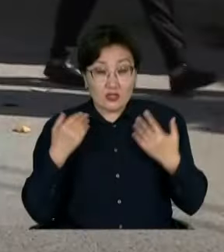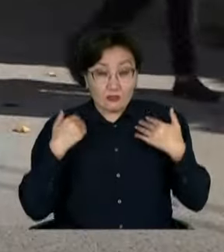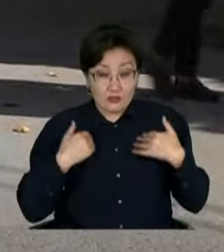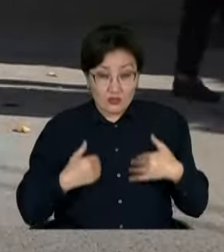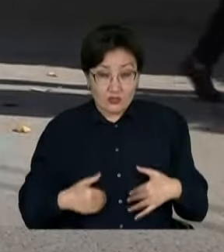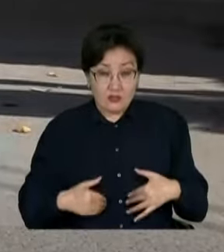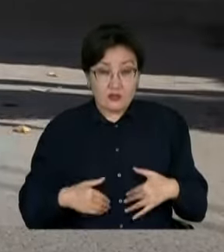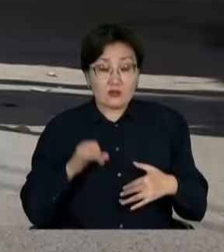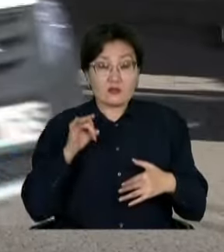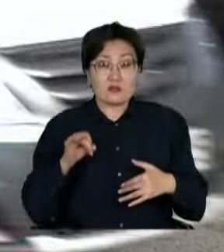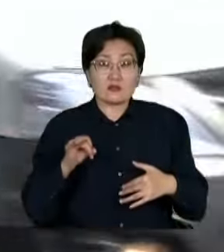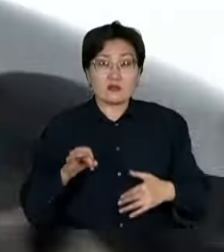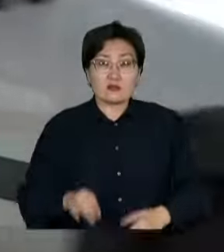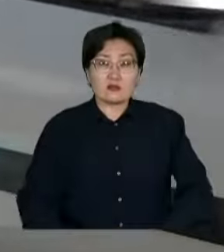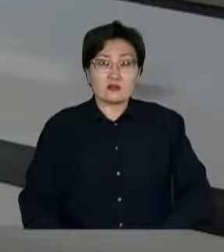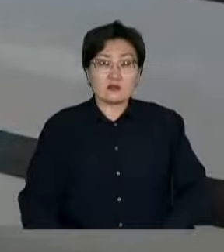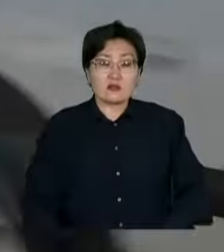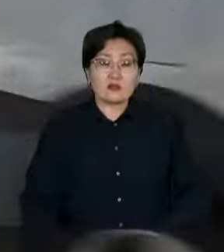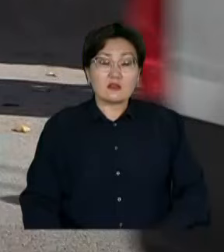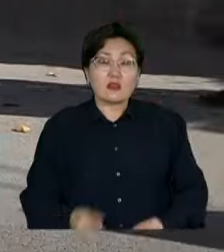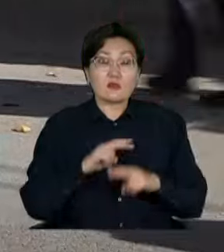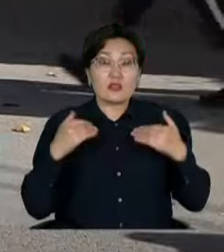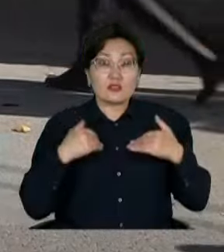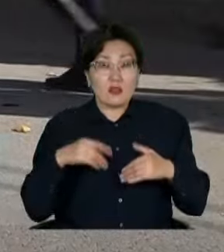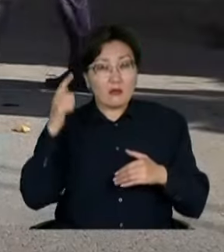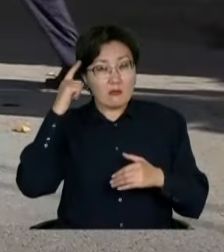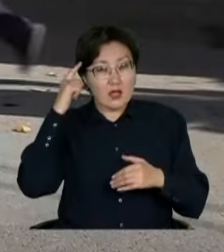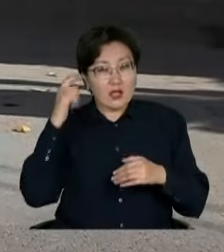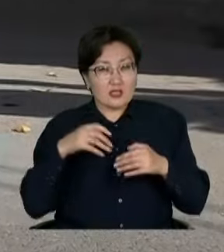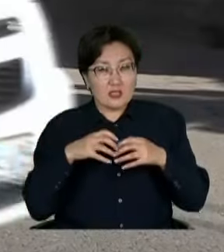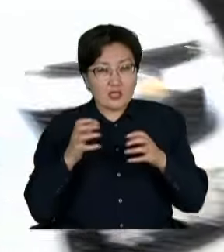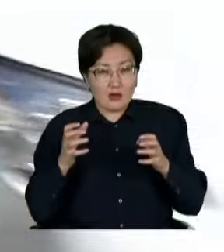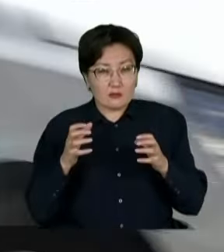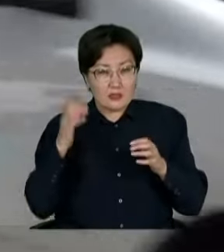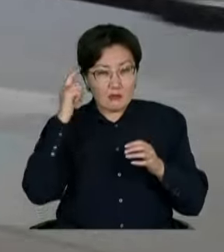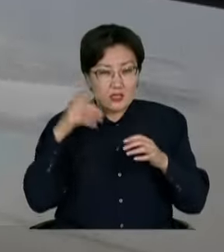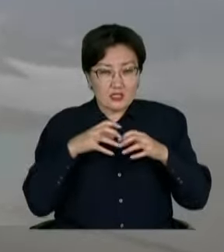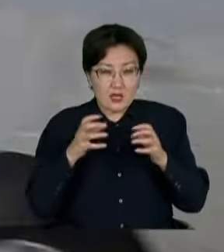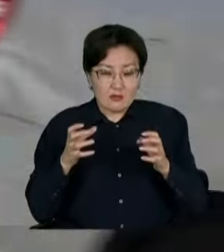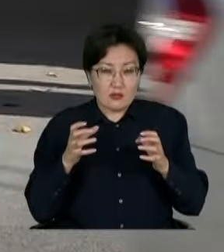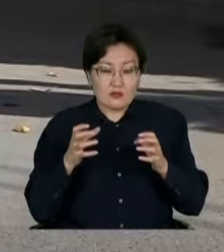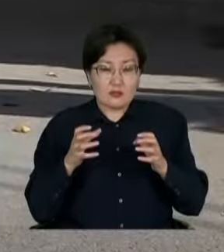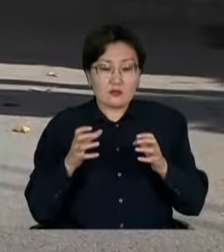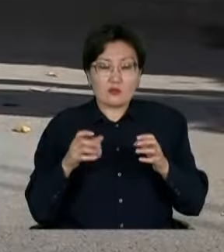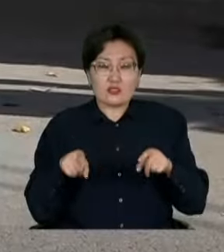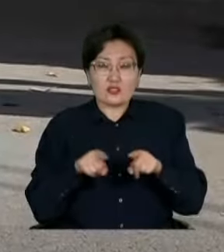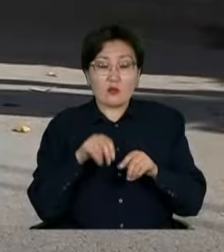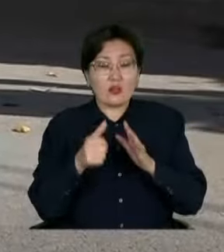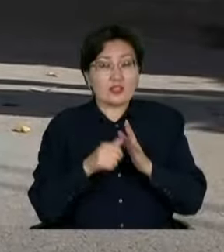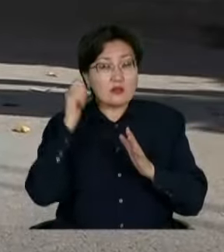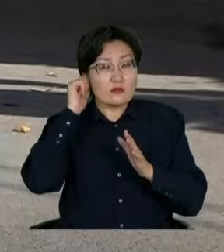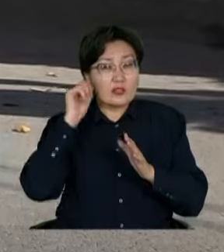теланы көрдім и теланы басы жарылып кеткен, екі жаққа айрылып кеткен баланың ші. Татабо солай 16